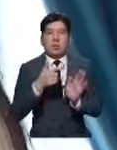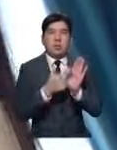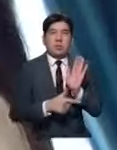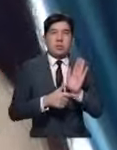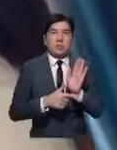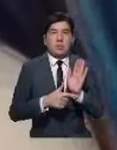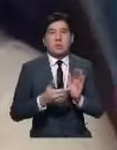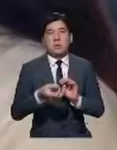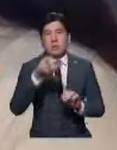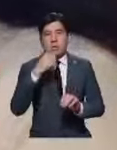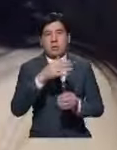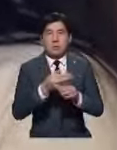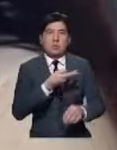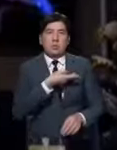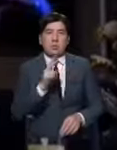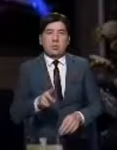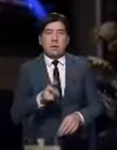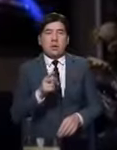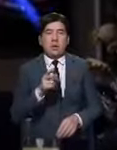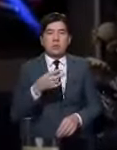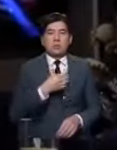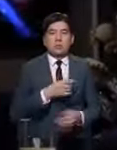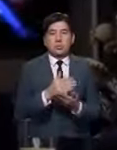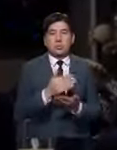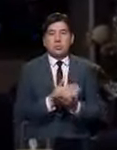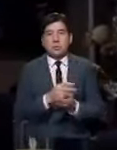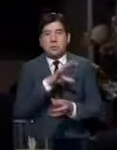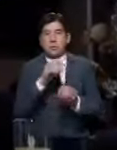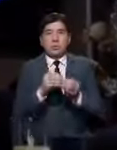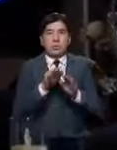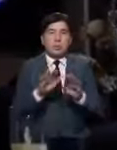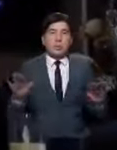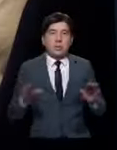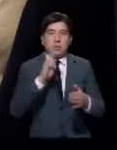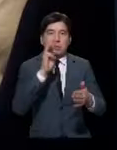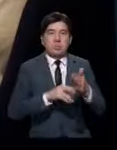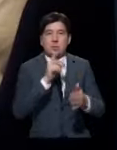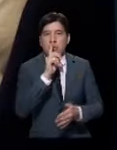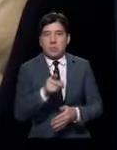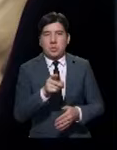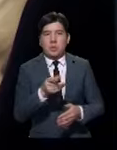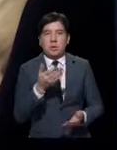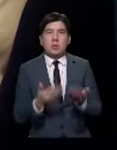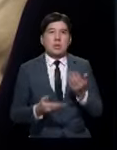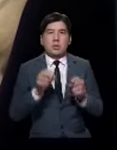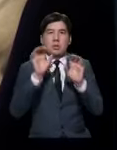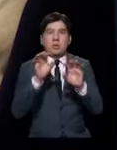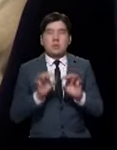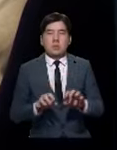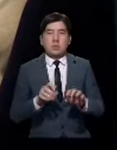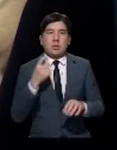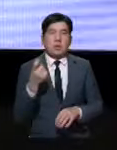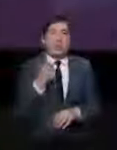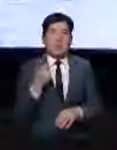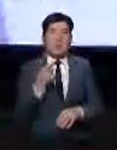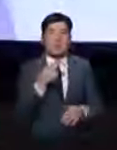болса, шығарма халық қазынасы деп танылады. Сәйкесінше ондай әндер үшін айыппұл салынбайды. Ал заң бұзбаймын деген караоке иелері ай